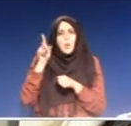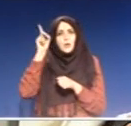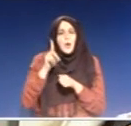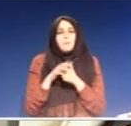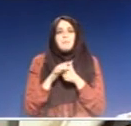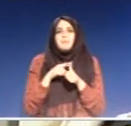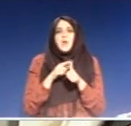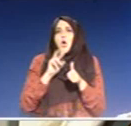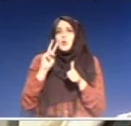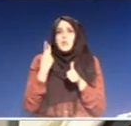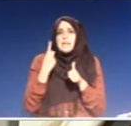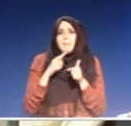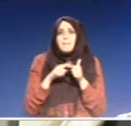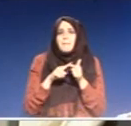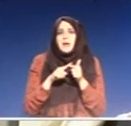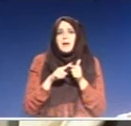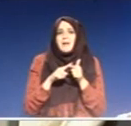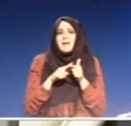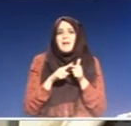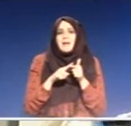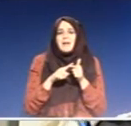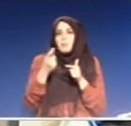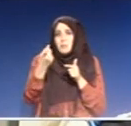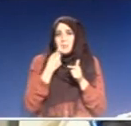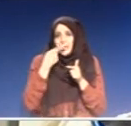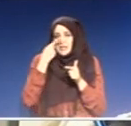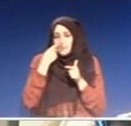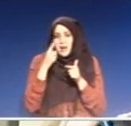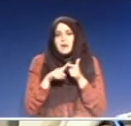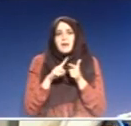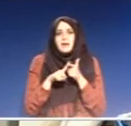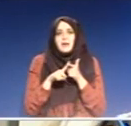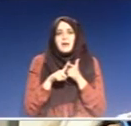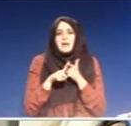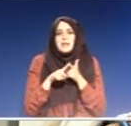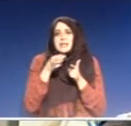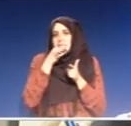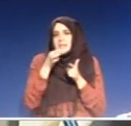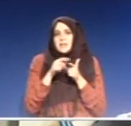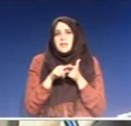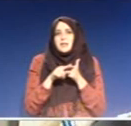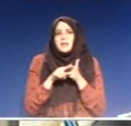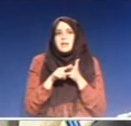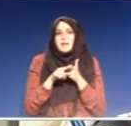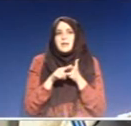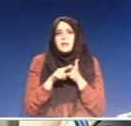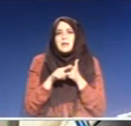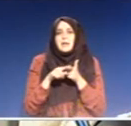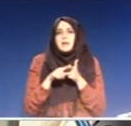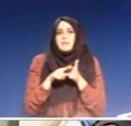بعد الطرف الثاني طلب خبره ثانيه. نعم. جاء الخبير الثاني اعطاها لسارح الشخص